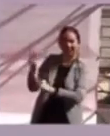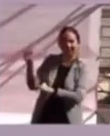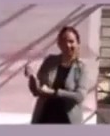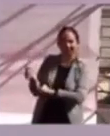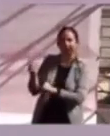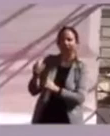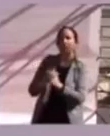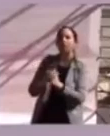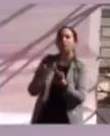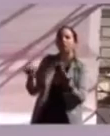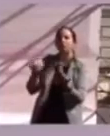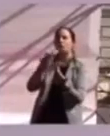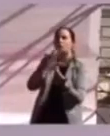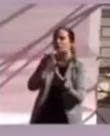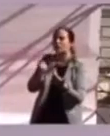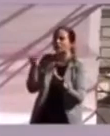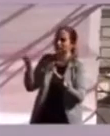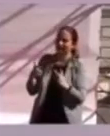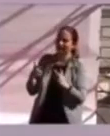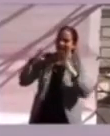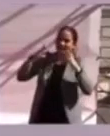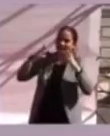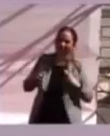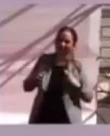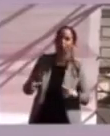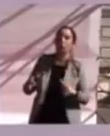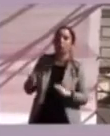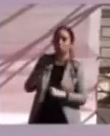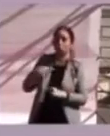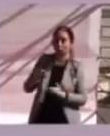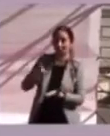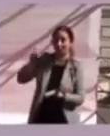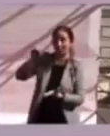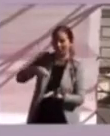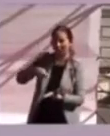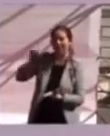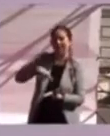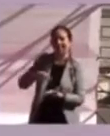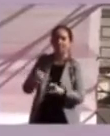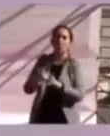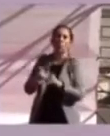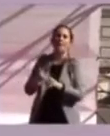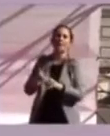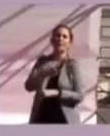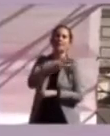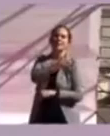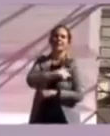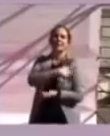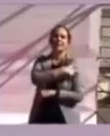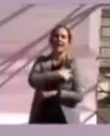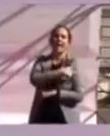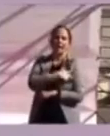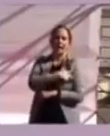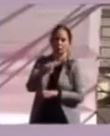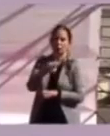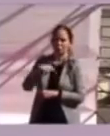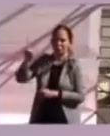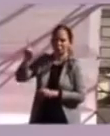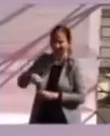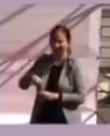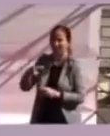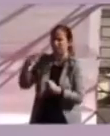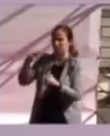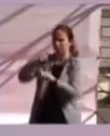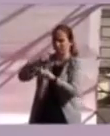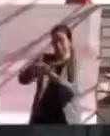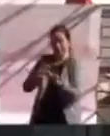stia tranquillo non solo noi rivendichiamo come sindacato di esserci ma se queste cose nei prossimi giorni non